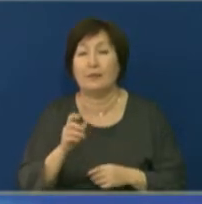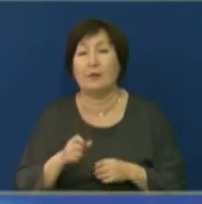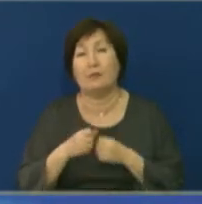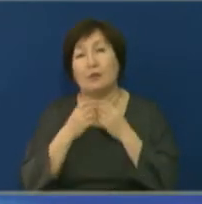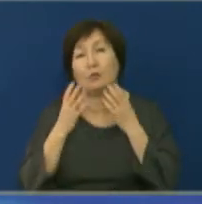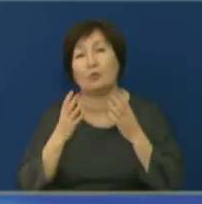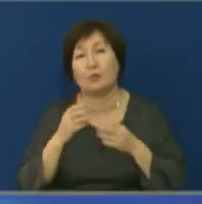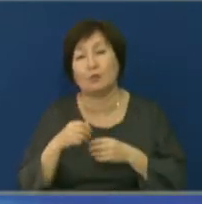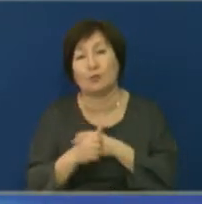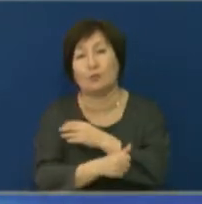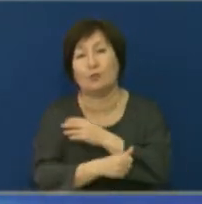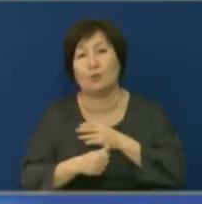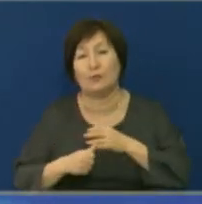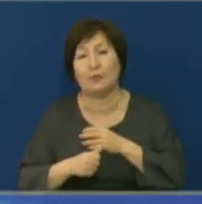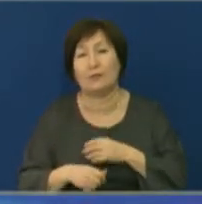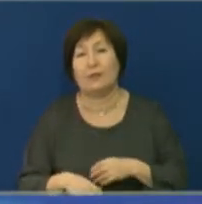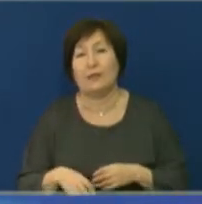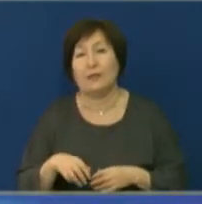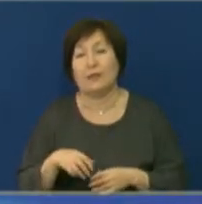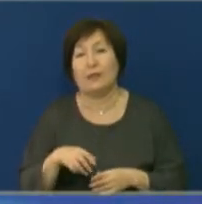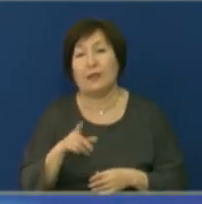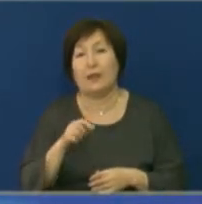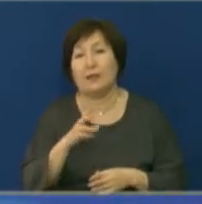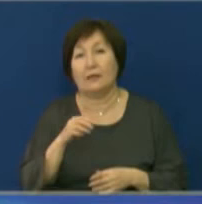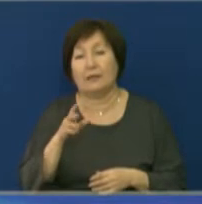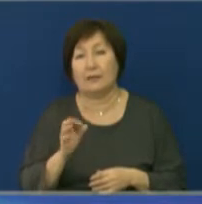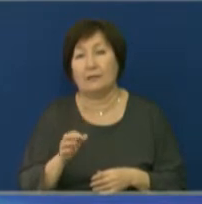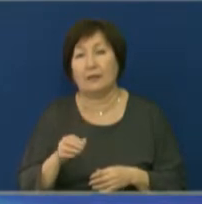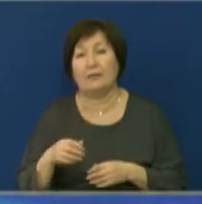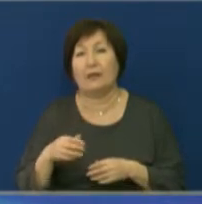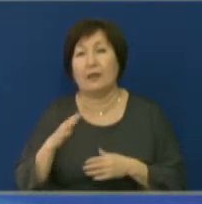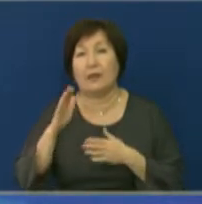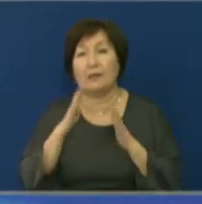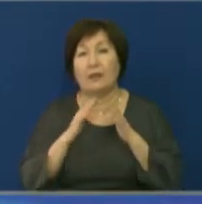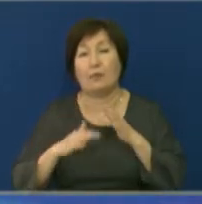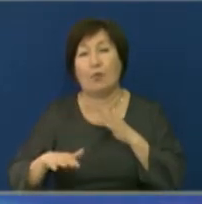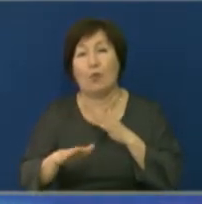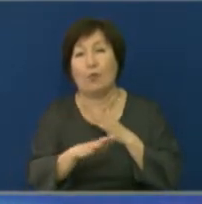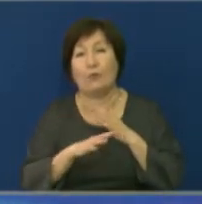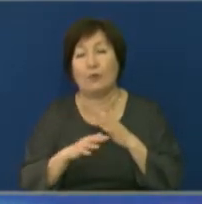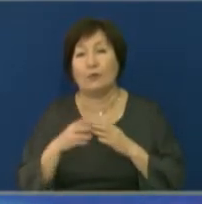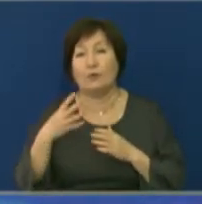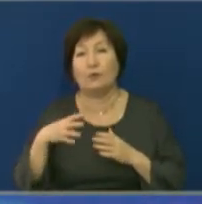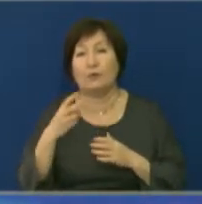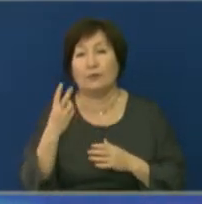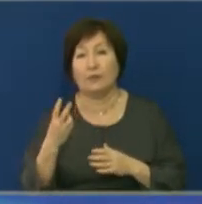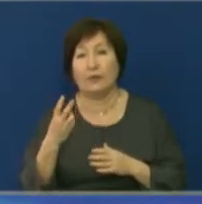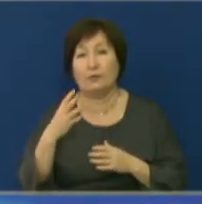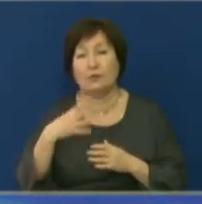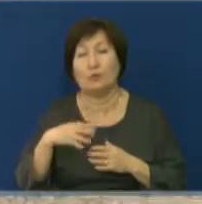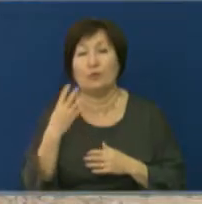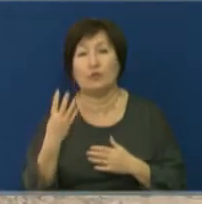компания «Шығыс Сапа» проводит обустройство и ремонтные работы во дворах домов номер 40, номер 42 и номер 44.